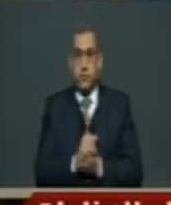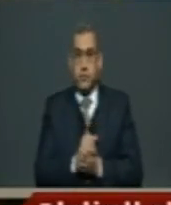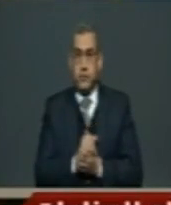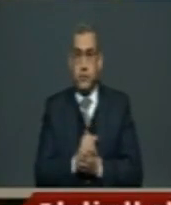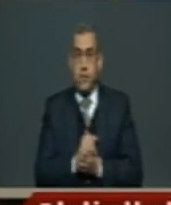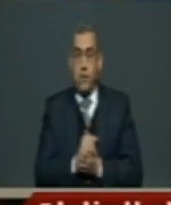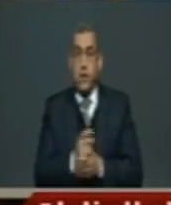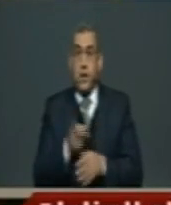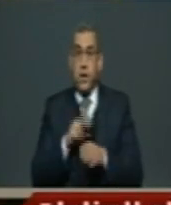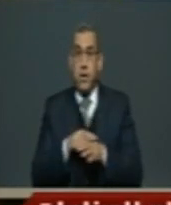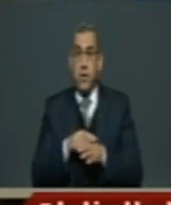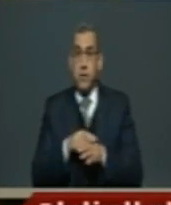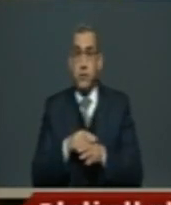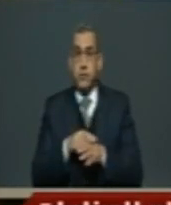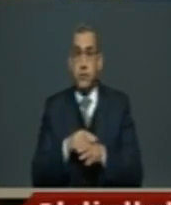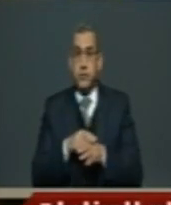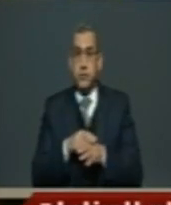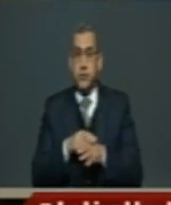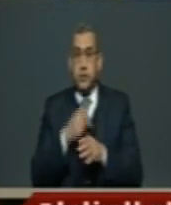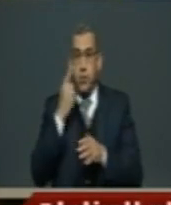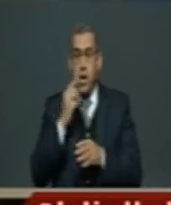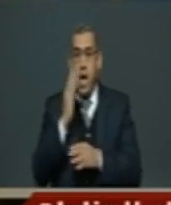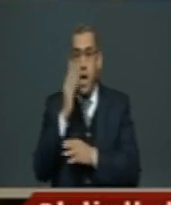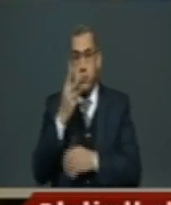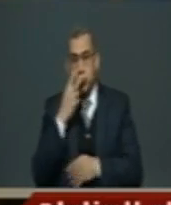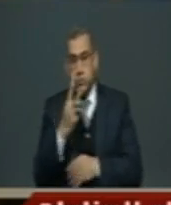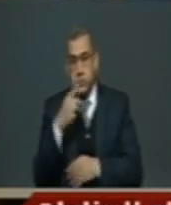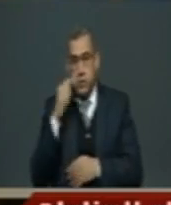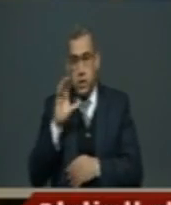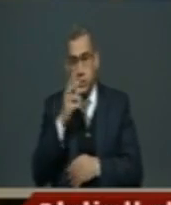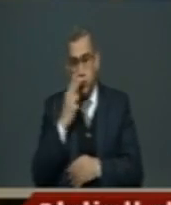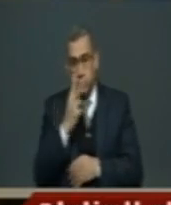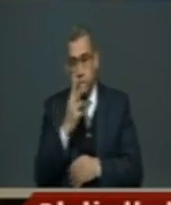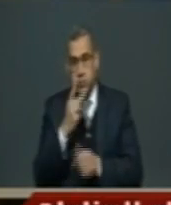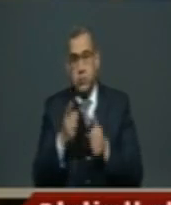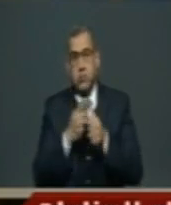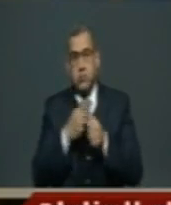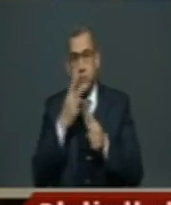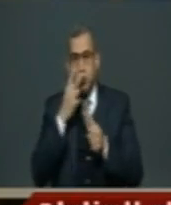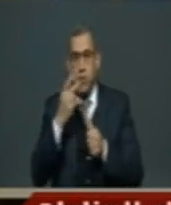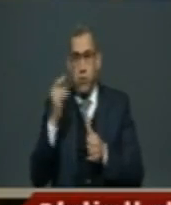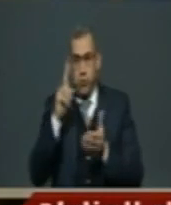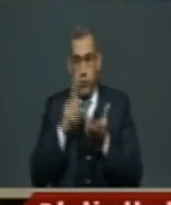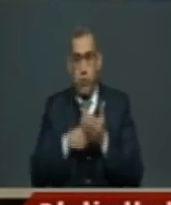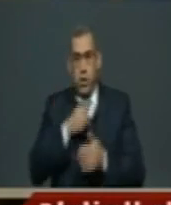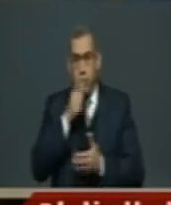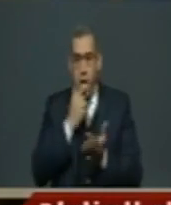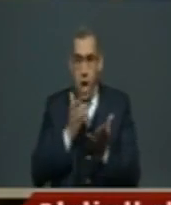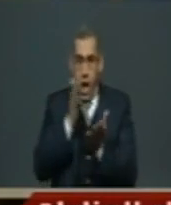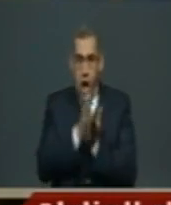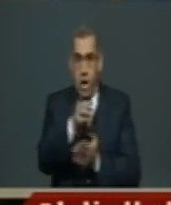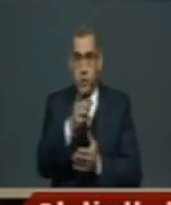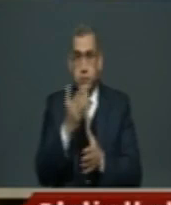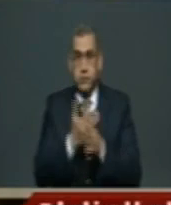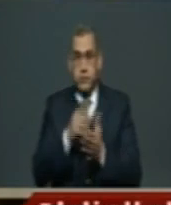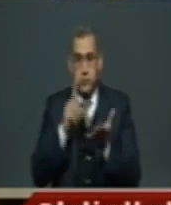وكان من رؤية سيادتكم في هذا المقام، ولا بد أن نحق الحق، أن هذا تم